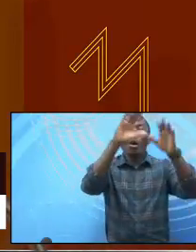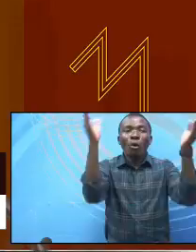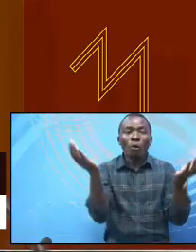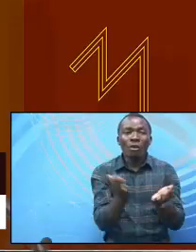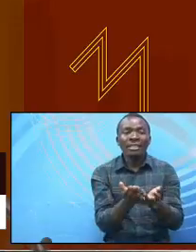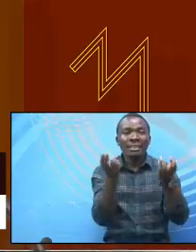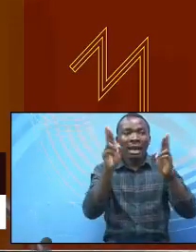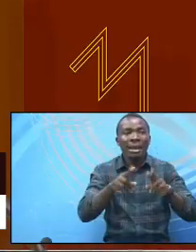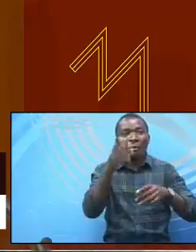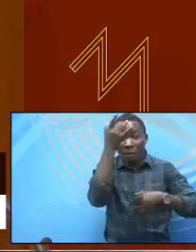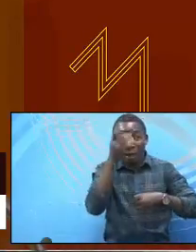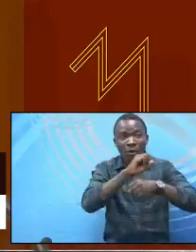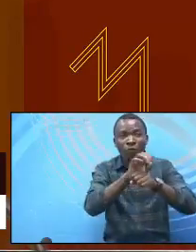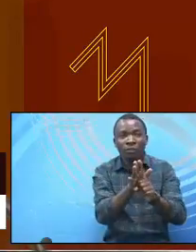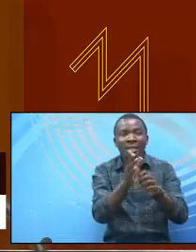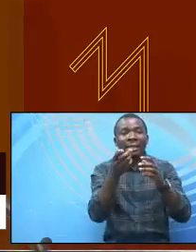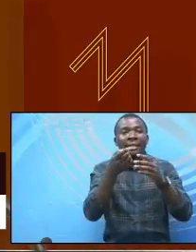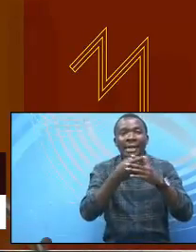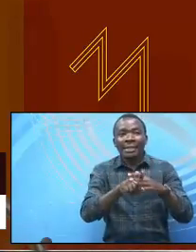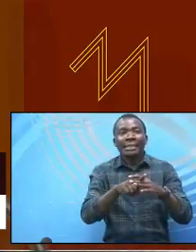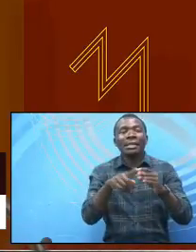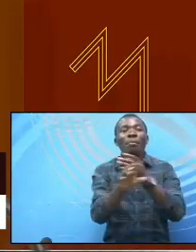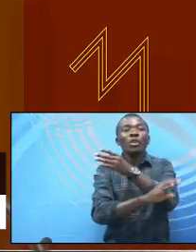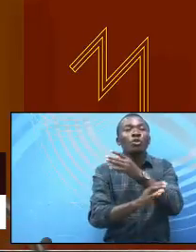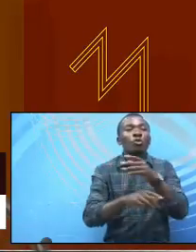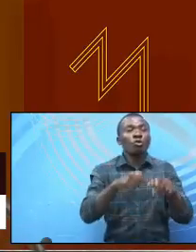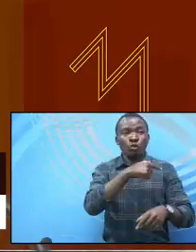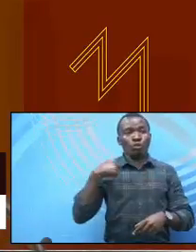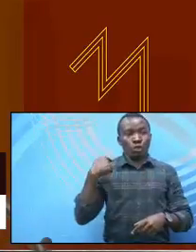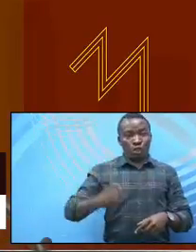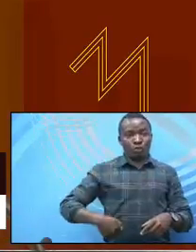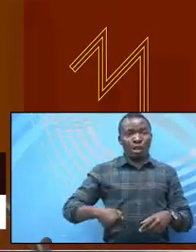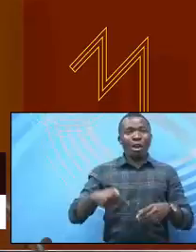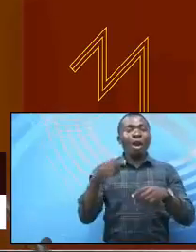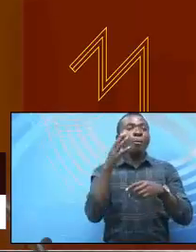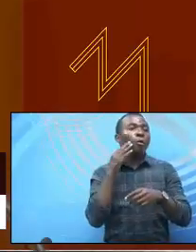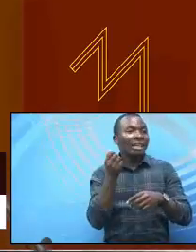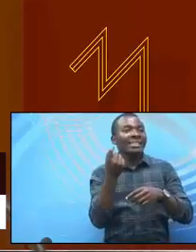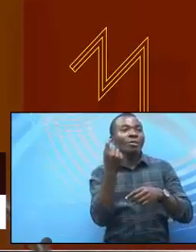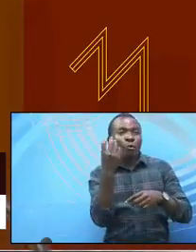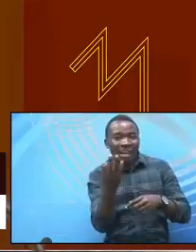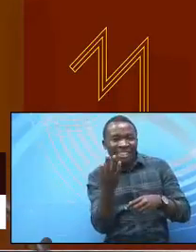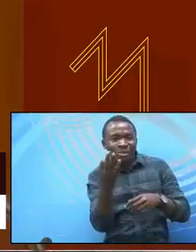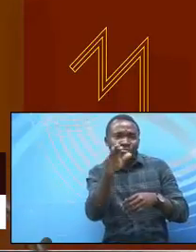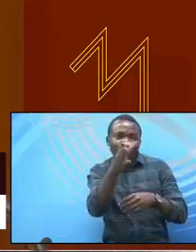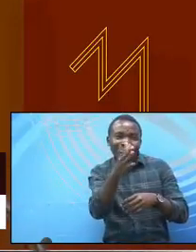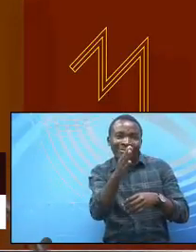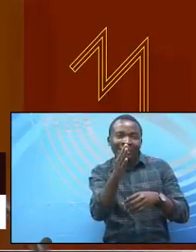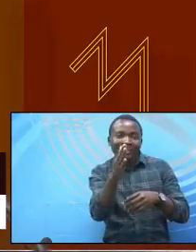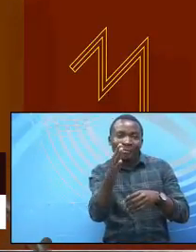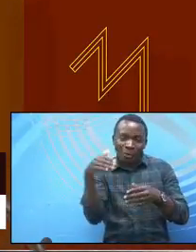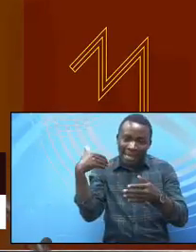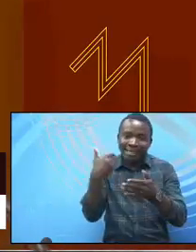coronavirus cyatangiriye mu mujyi wa Wuhan mu Bushinwa hanyuma mu kwezi kwa gatatu hafi aho nibwo cyageze mu